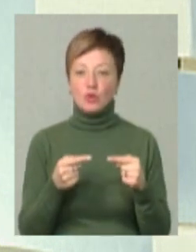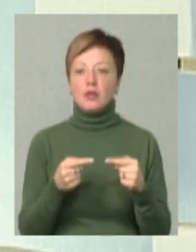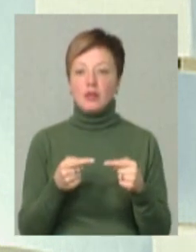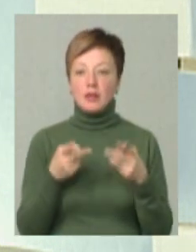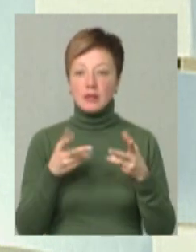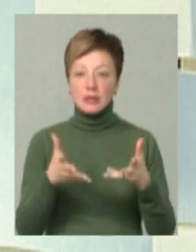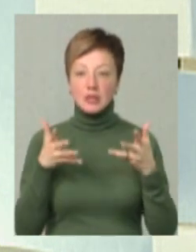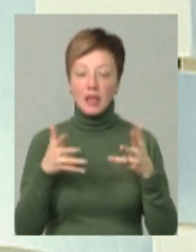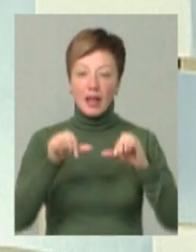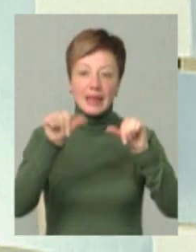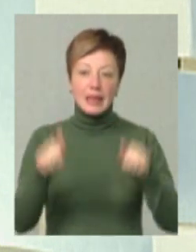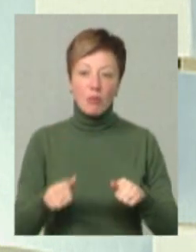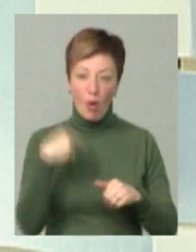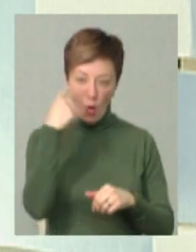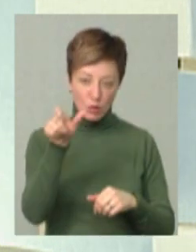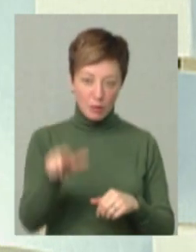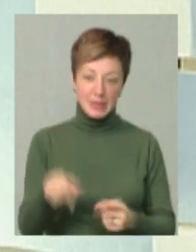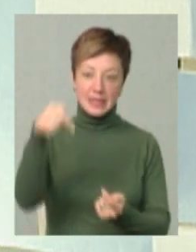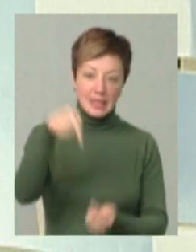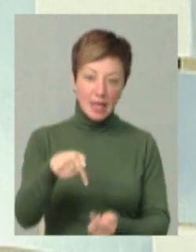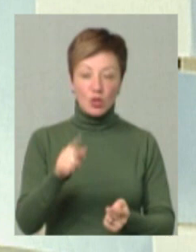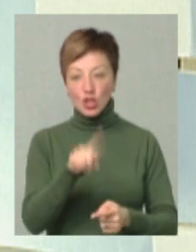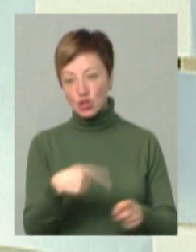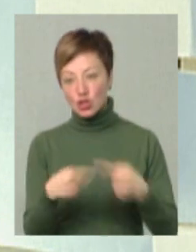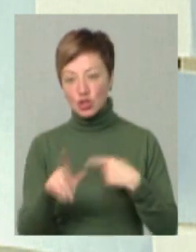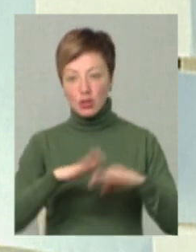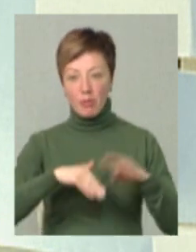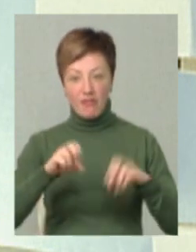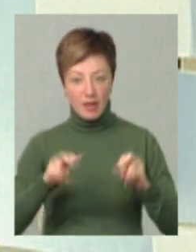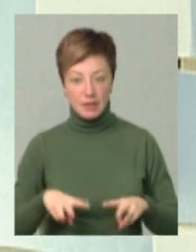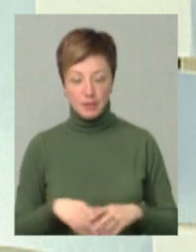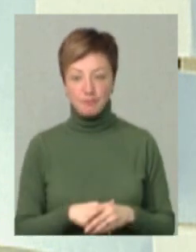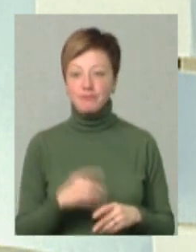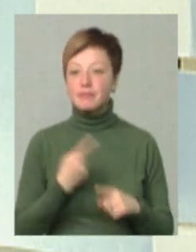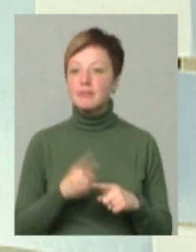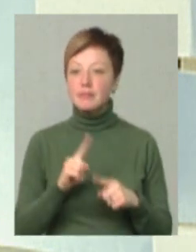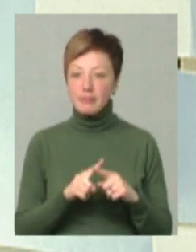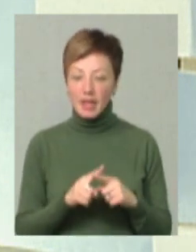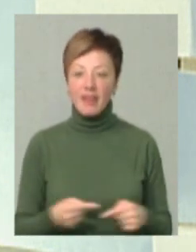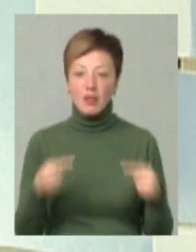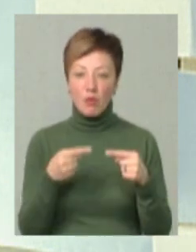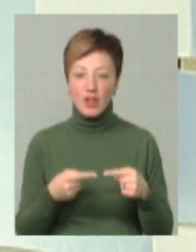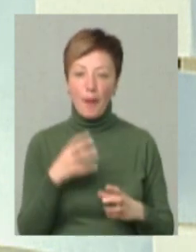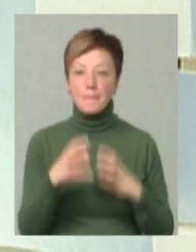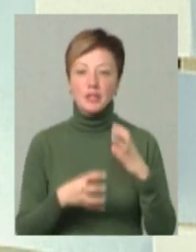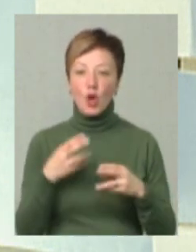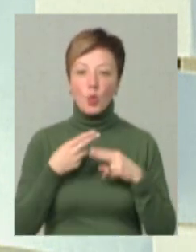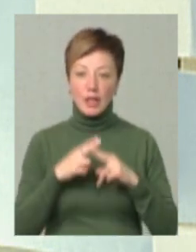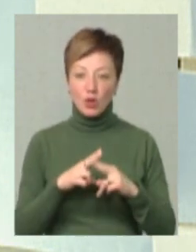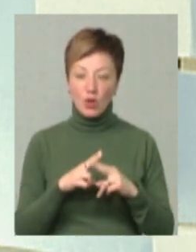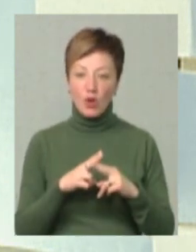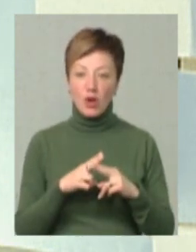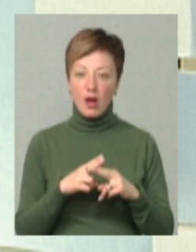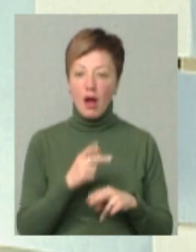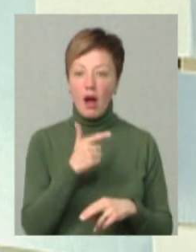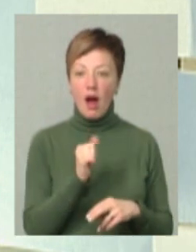тип особистості людини і схильність її до тих чи інших професій. Це відповідає міжнародній технології